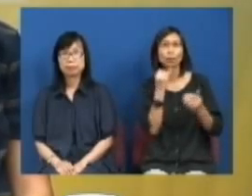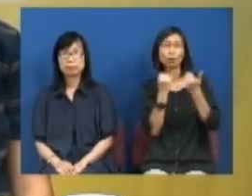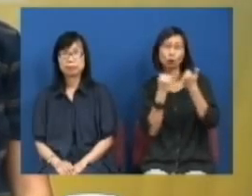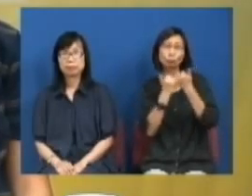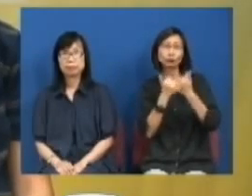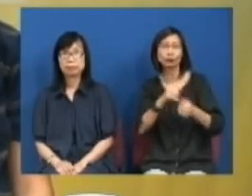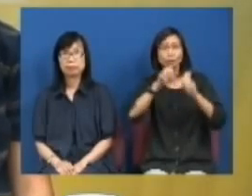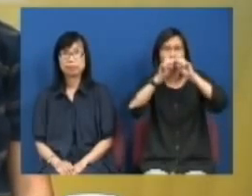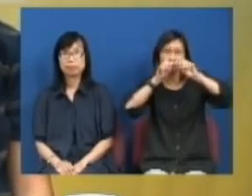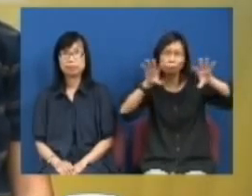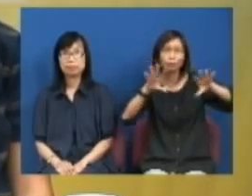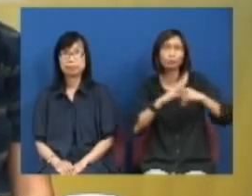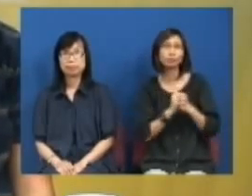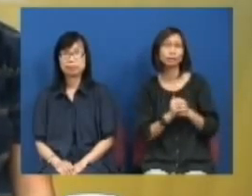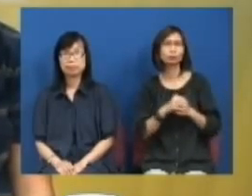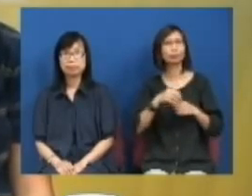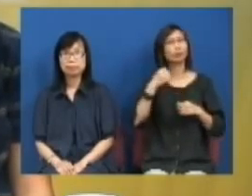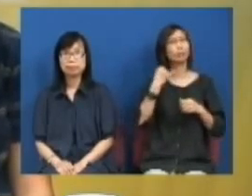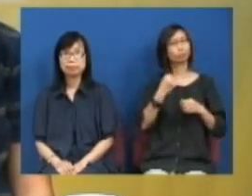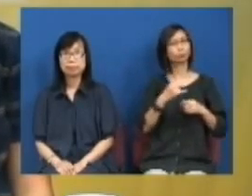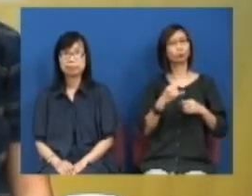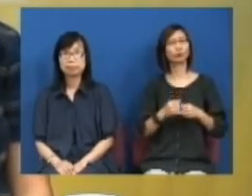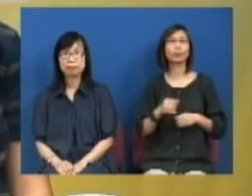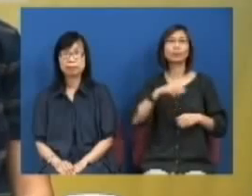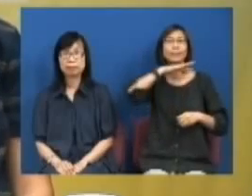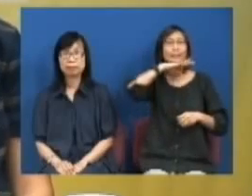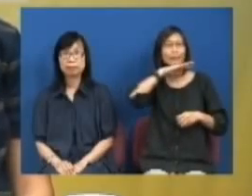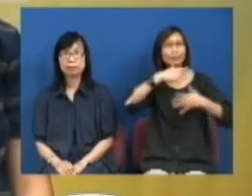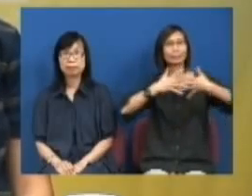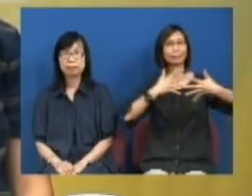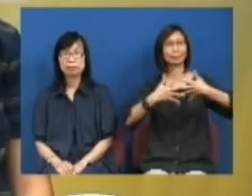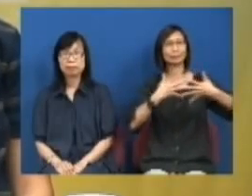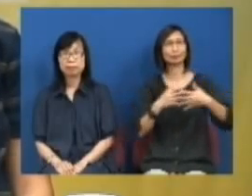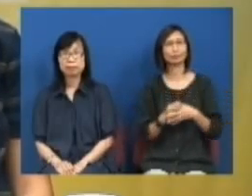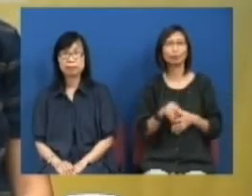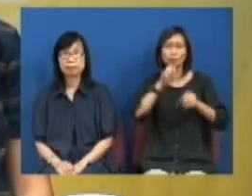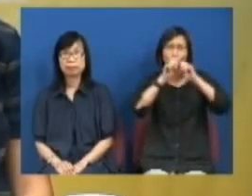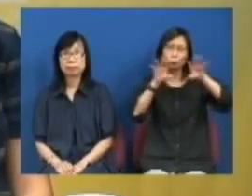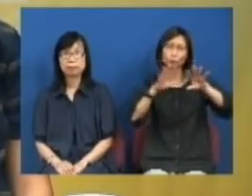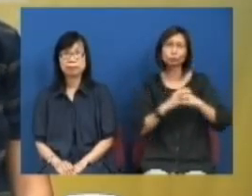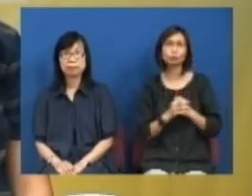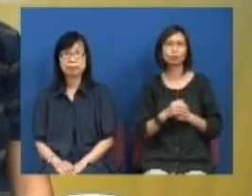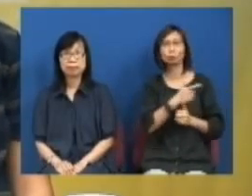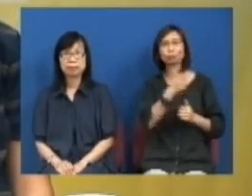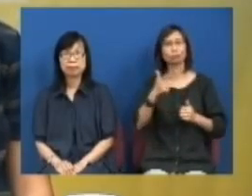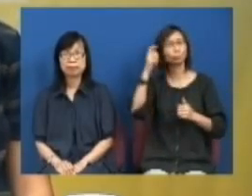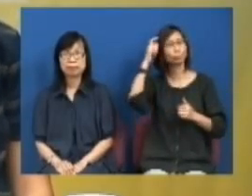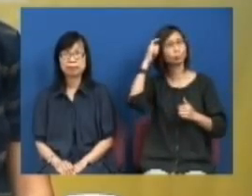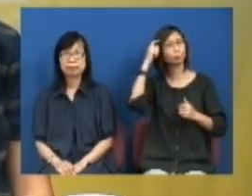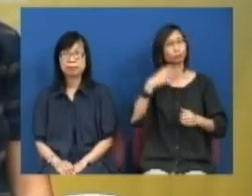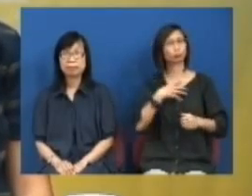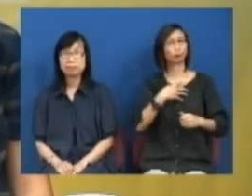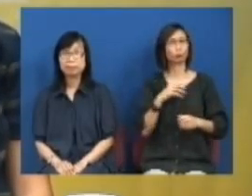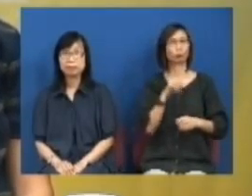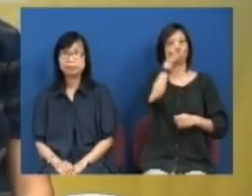人百思不得其解嘅一啲即係反應都好啊。咁無論你對六四有唔同嘅睇法。咁好肯